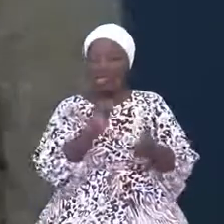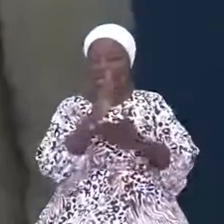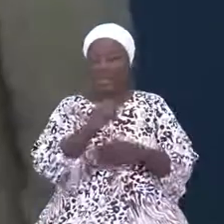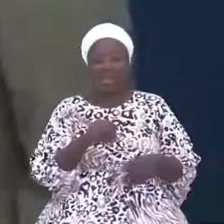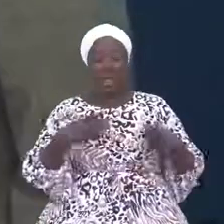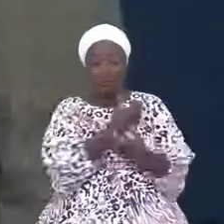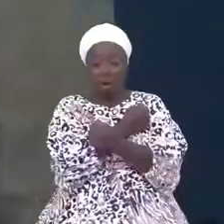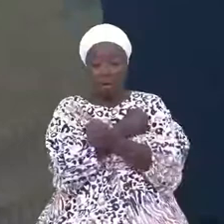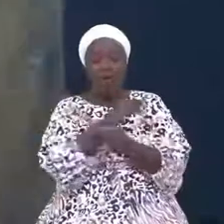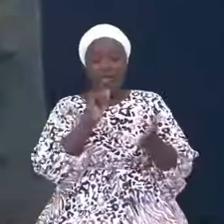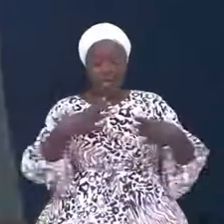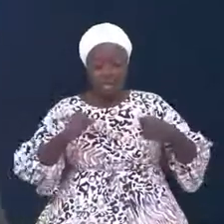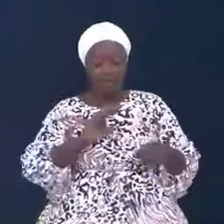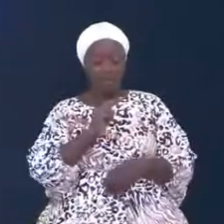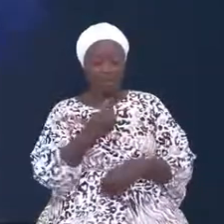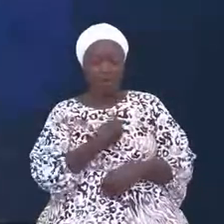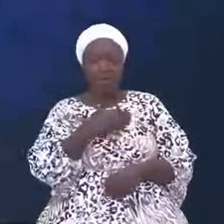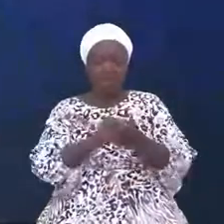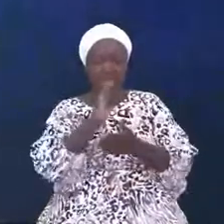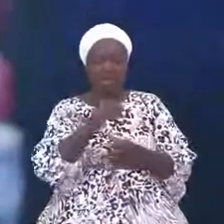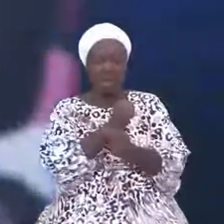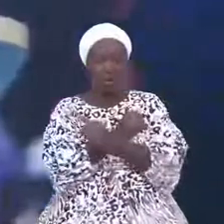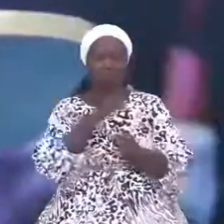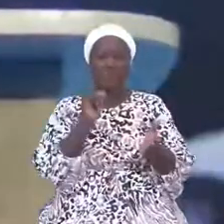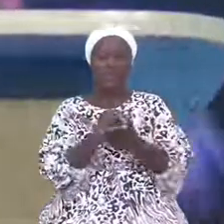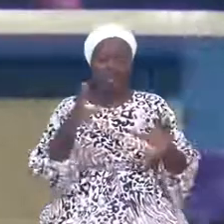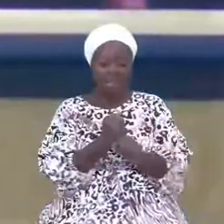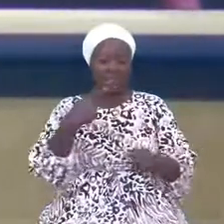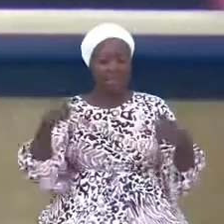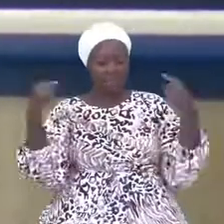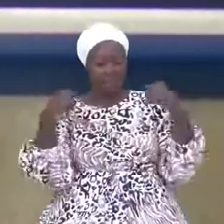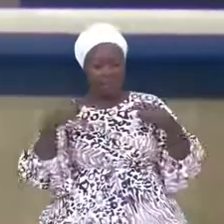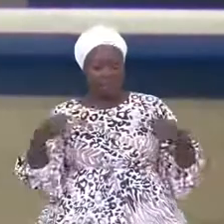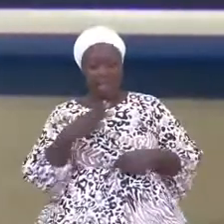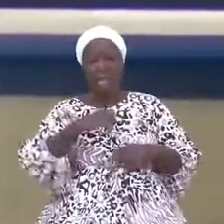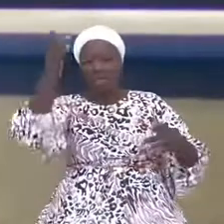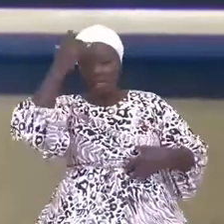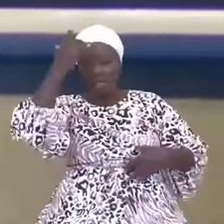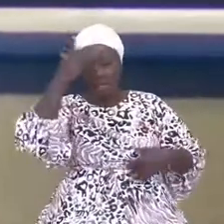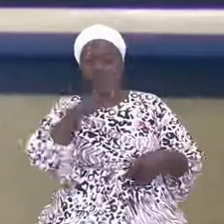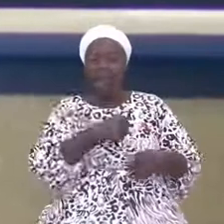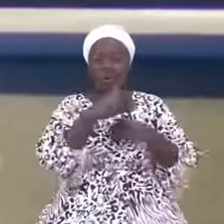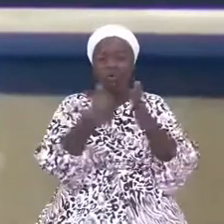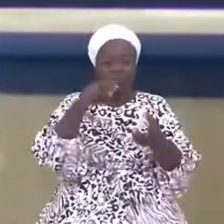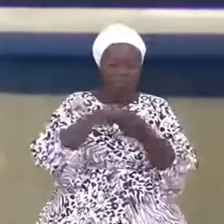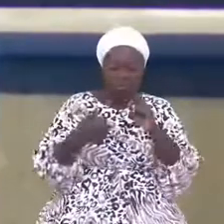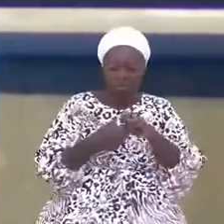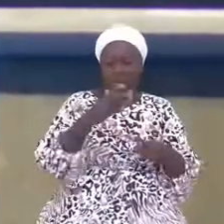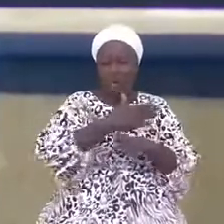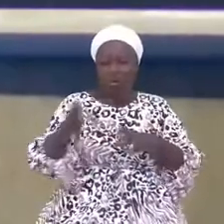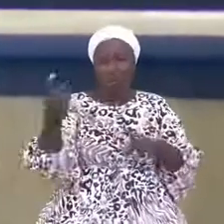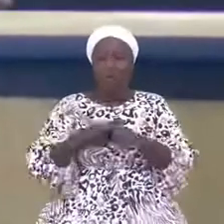nous rachète, ça c'est l'amour qui nous guérit, ça c'est l'amour qui ôte la douleur et